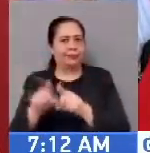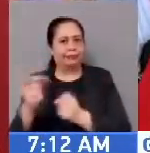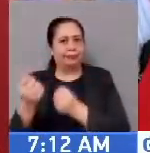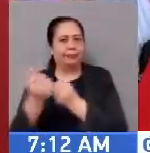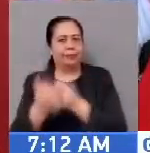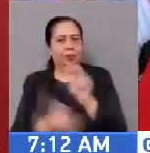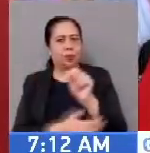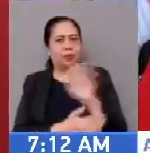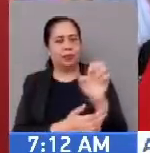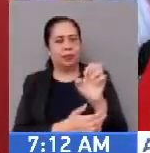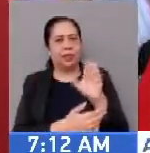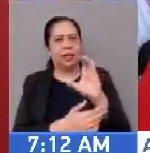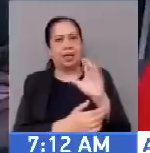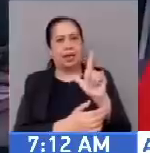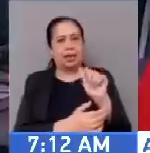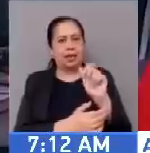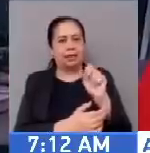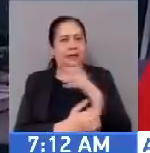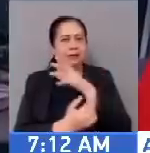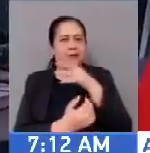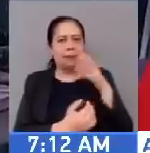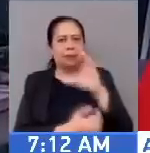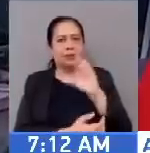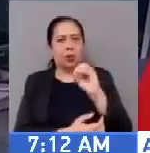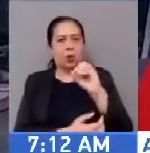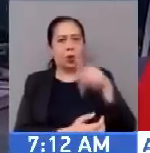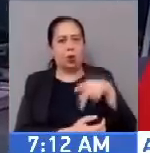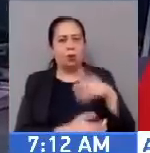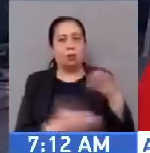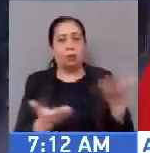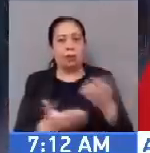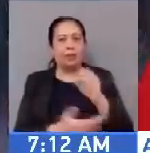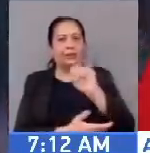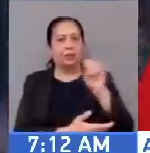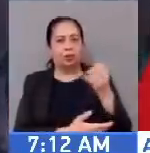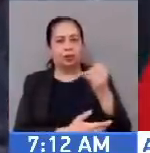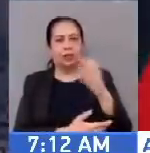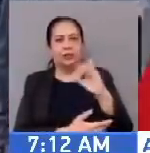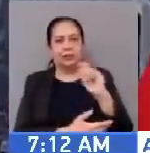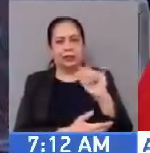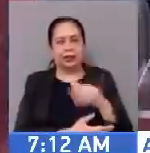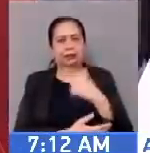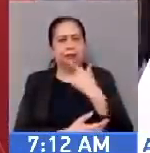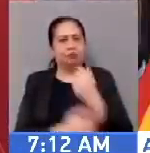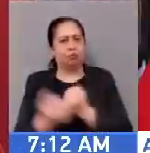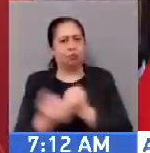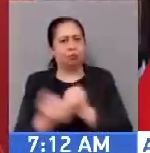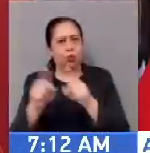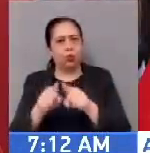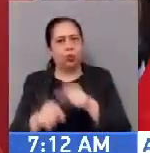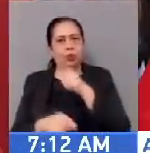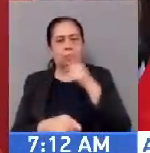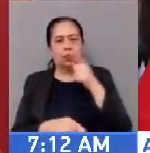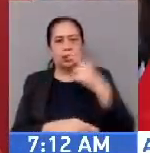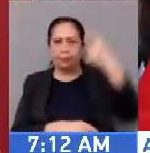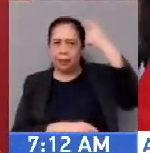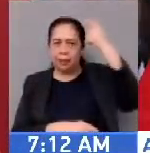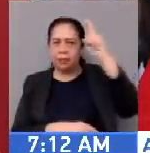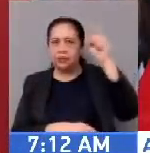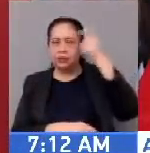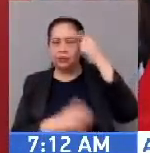Calasag Farmers Cooperative sa San Jose City. Formal din nagpahayag na suporta kay Robredo si Batanes Governor Marilu